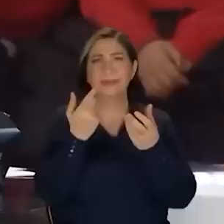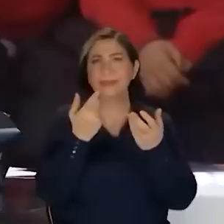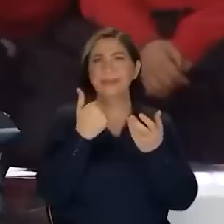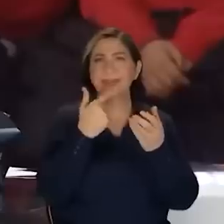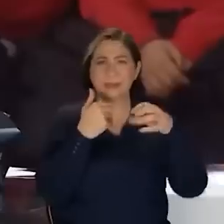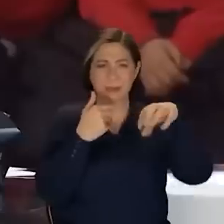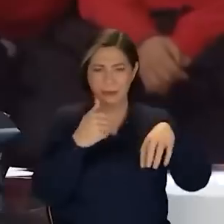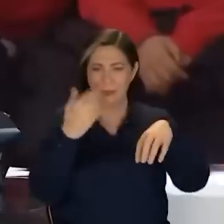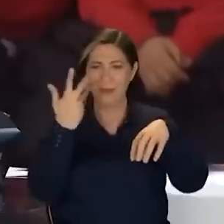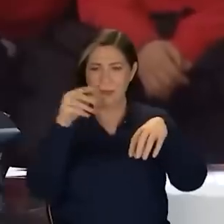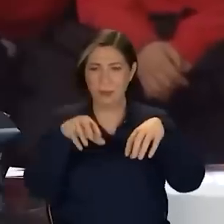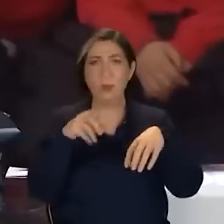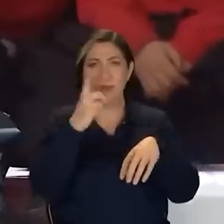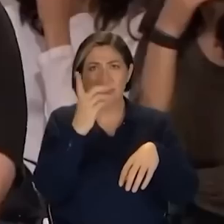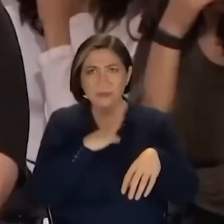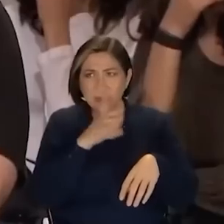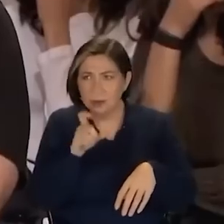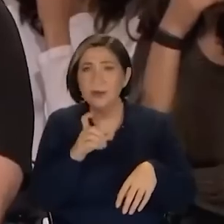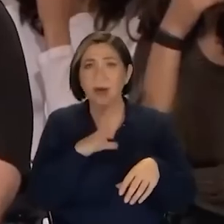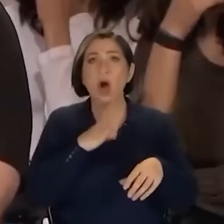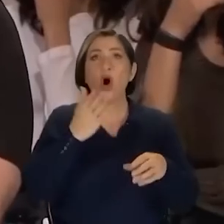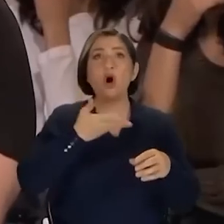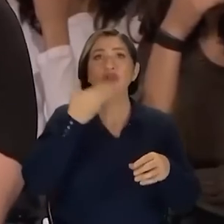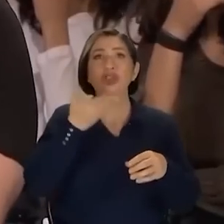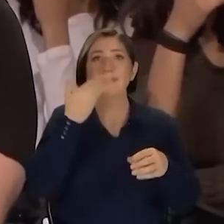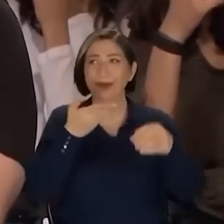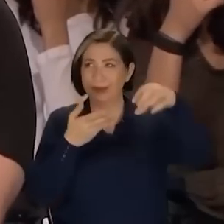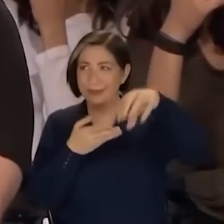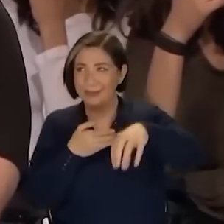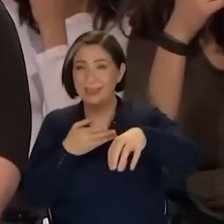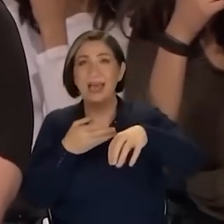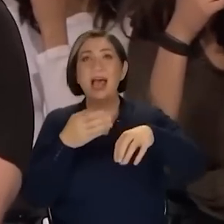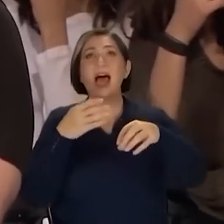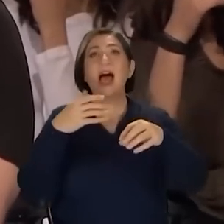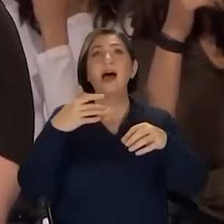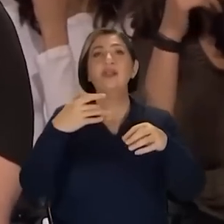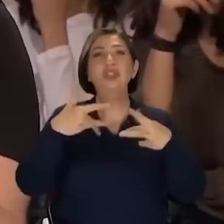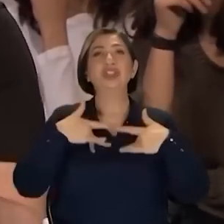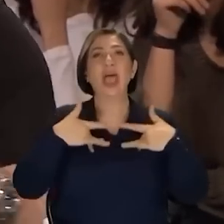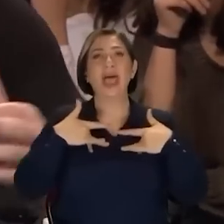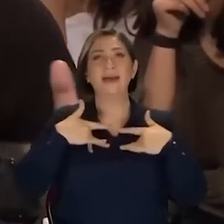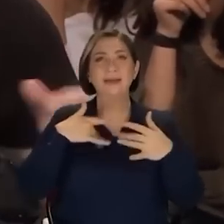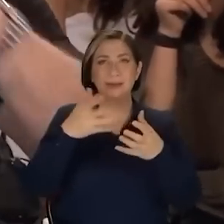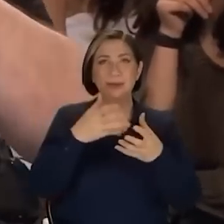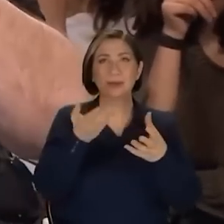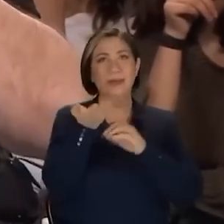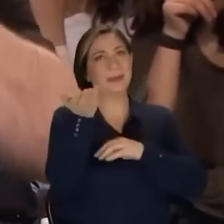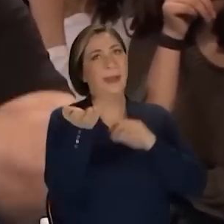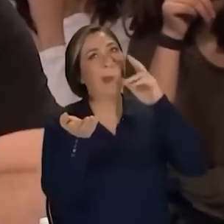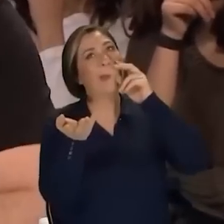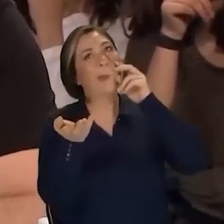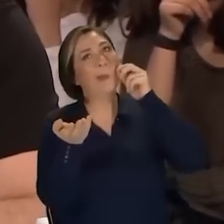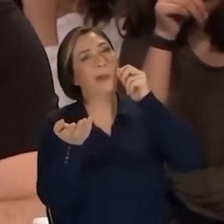hani var ya böyle var var Böyle işte hoşafla başlıyor Arnavut ciğeri koyuyor içine falan böyle Sonra da